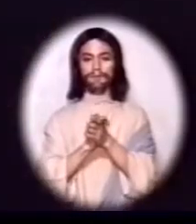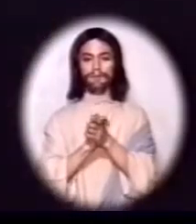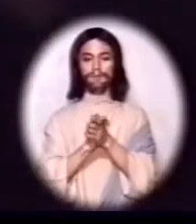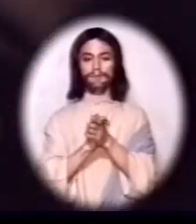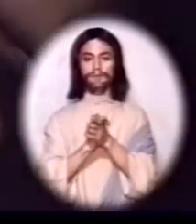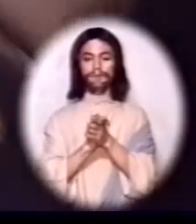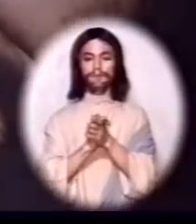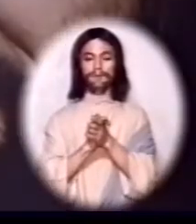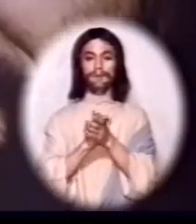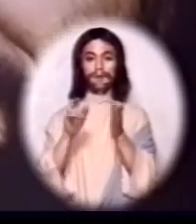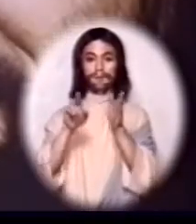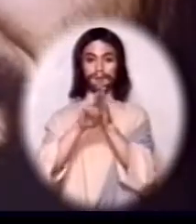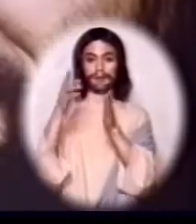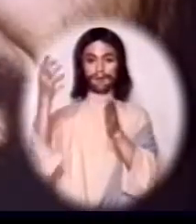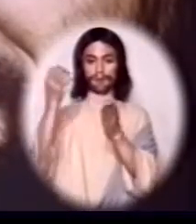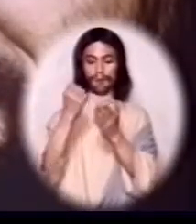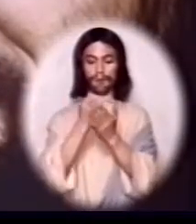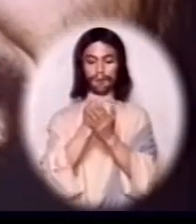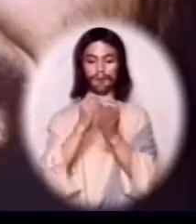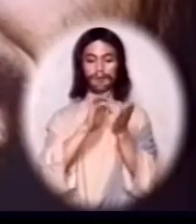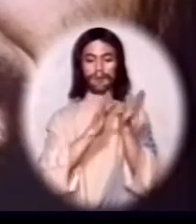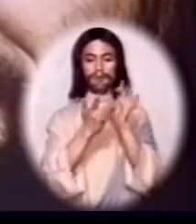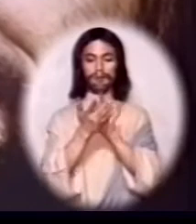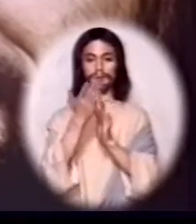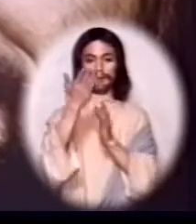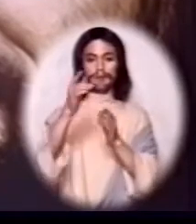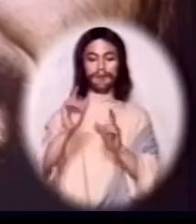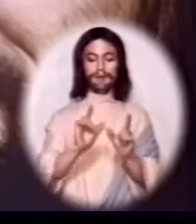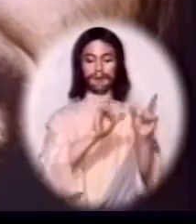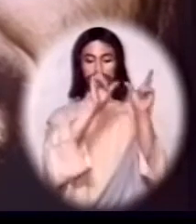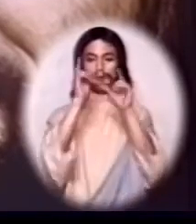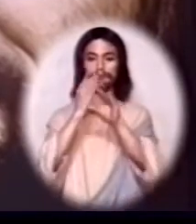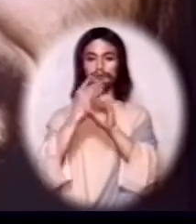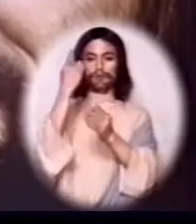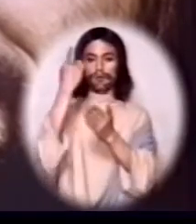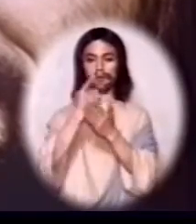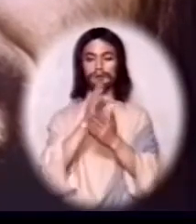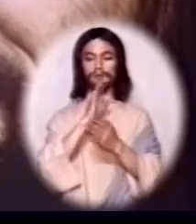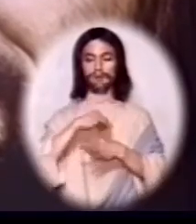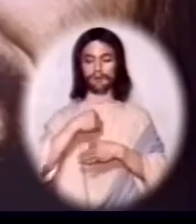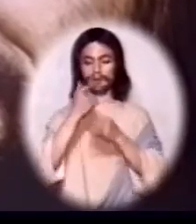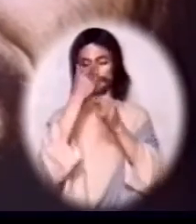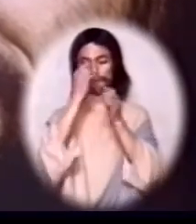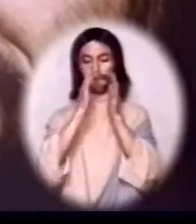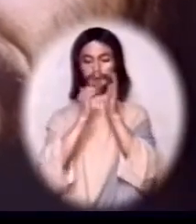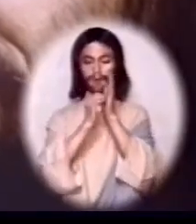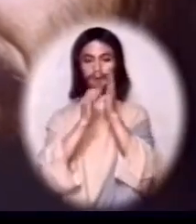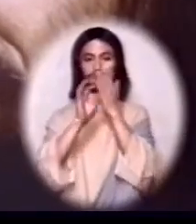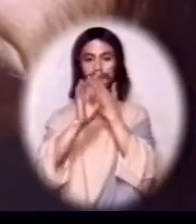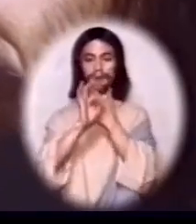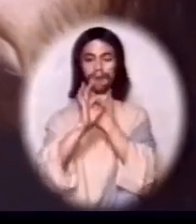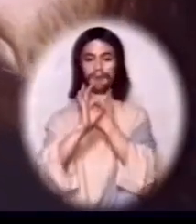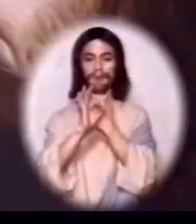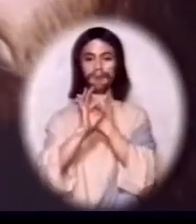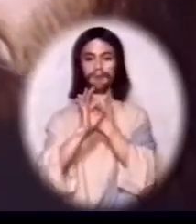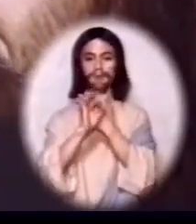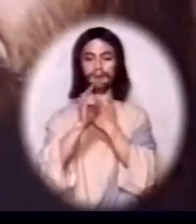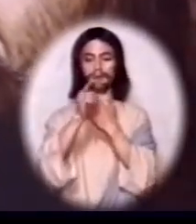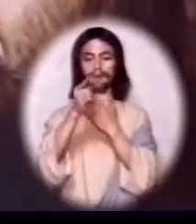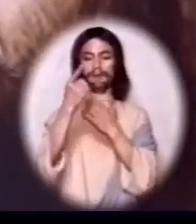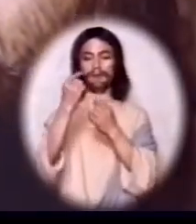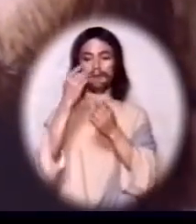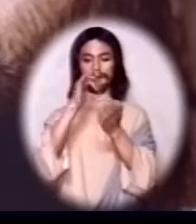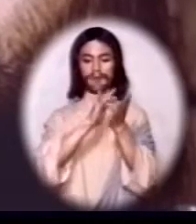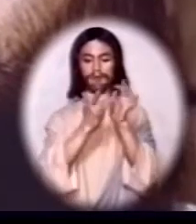아멘. 믿음으로 예수님이 당신 삶의 중심에 오시기를 진심으로 기도드렸다면